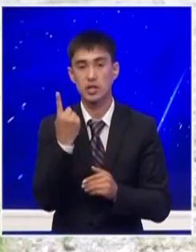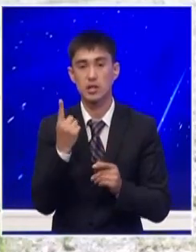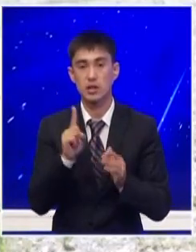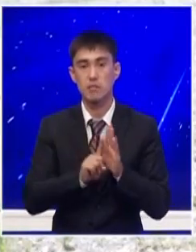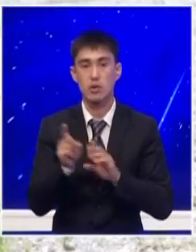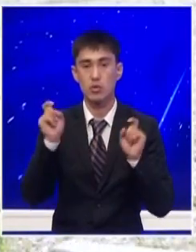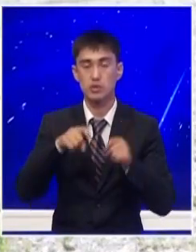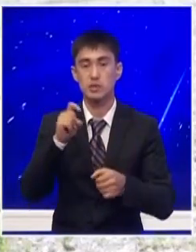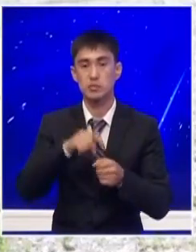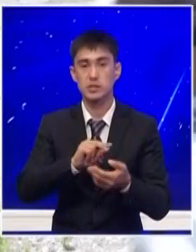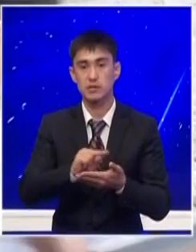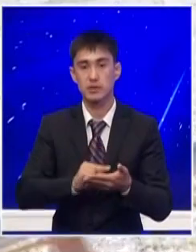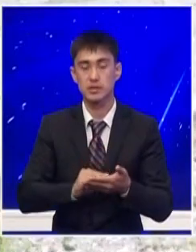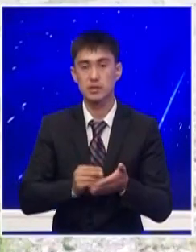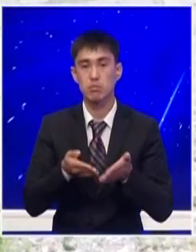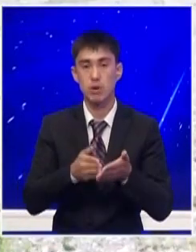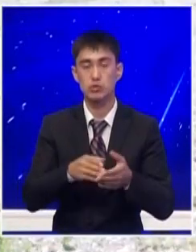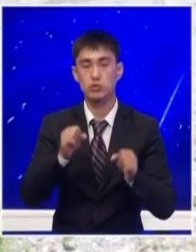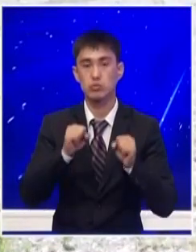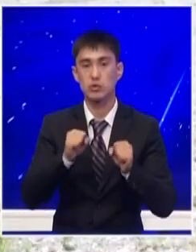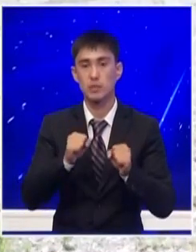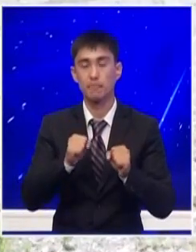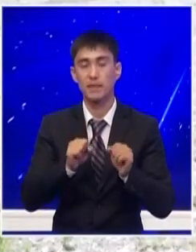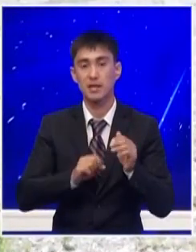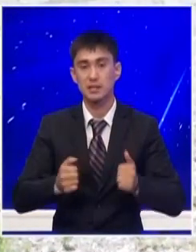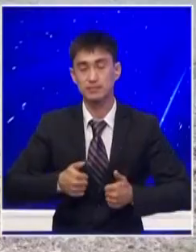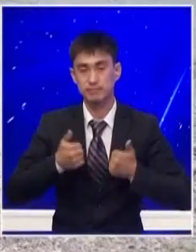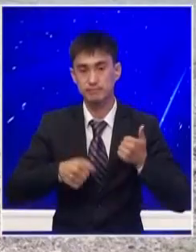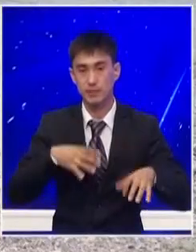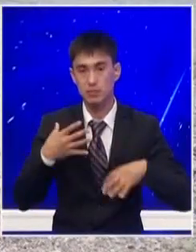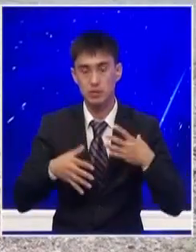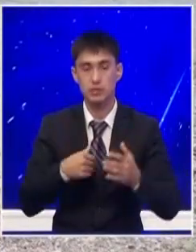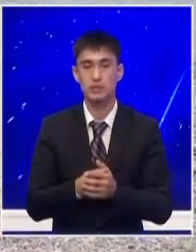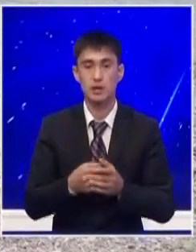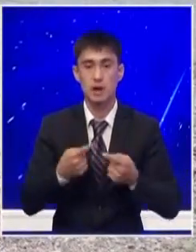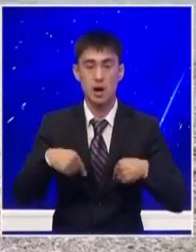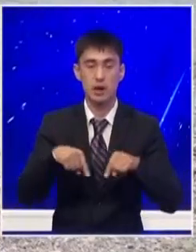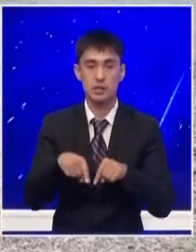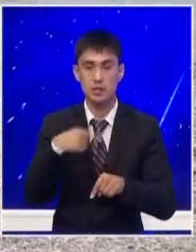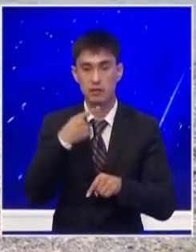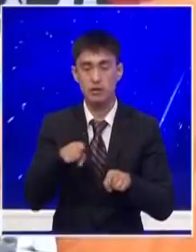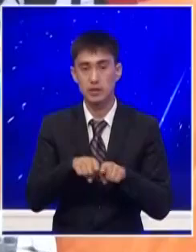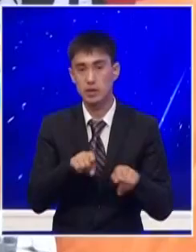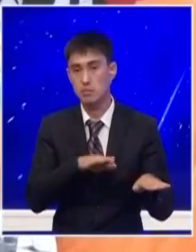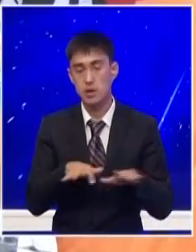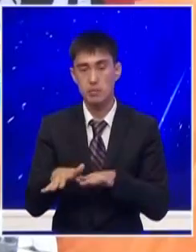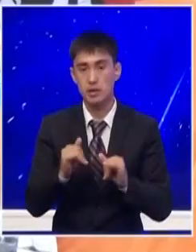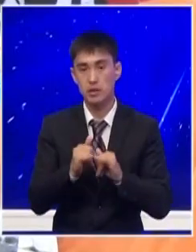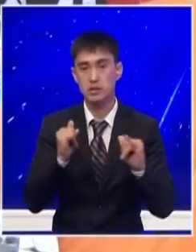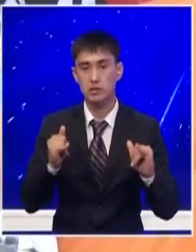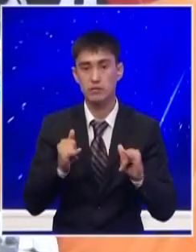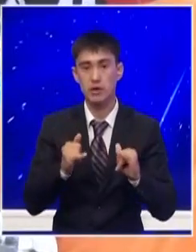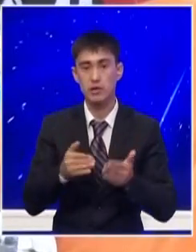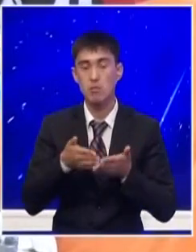приходят, записываются в отделение парусного спорта и начинают стремительно заниматься. По словам организаторов, такие мероприятия развивают не